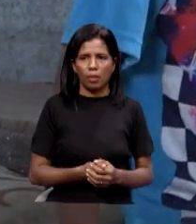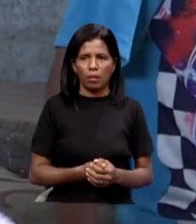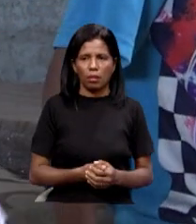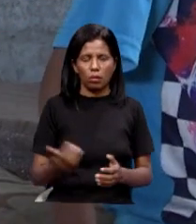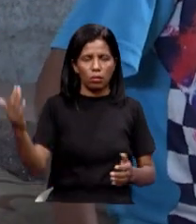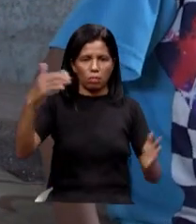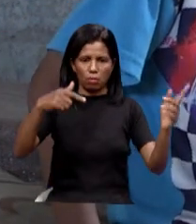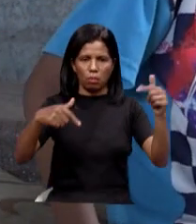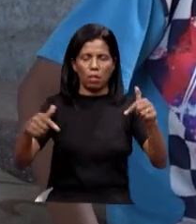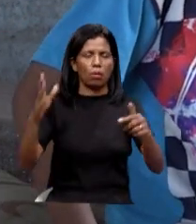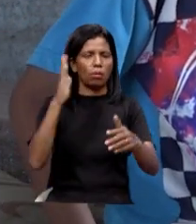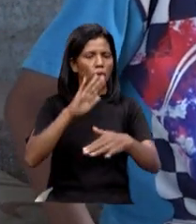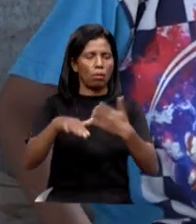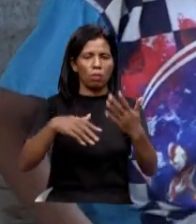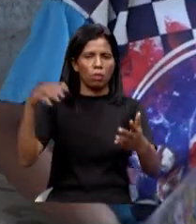bokong, nemos bokong.